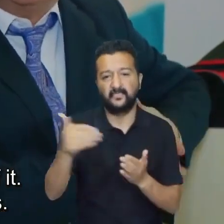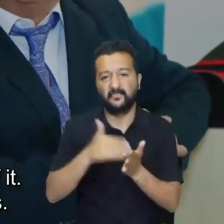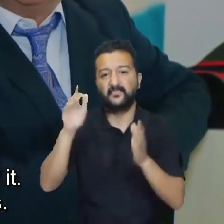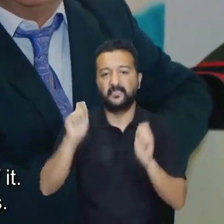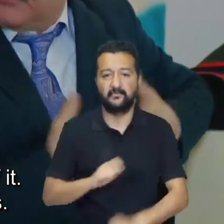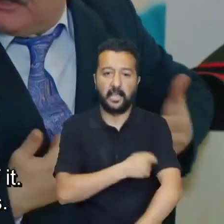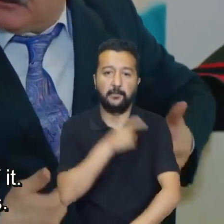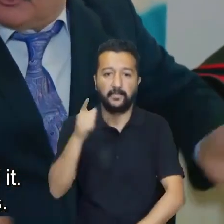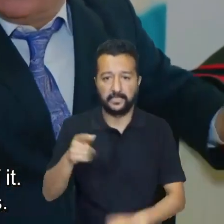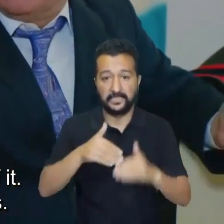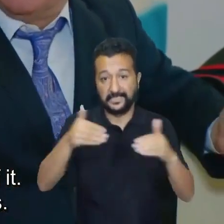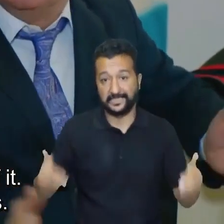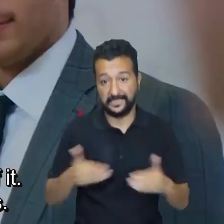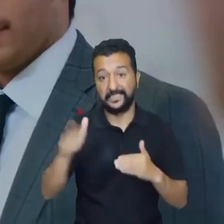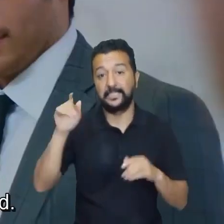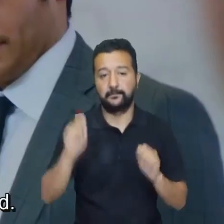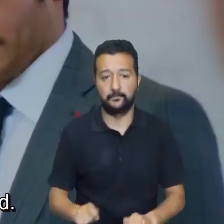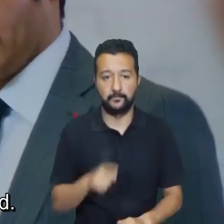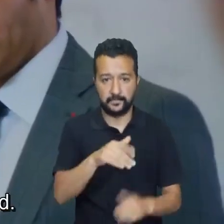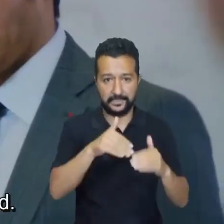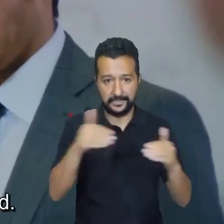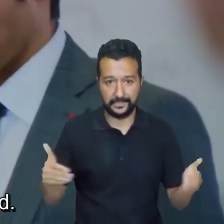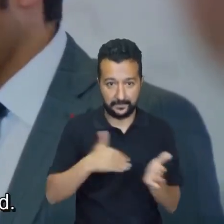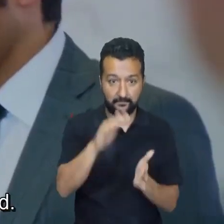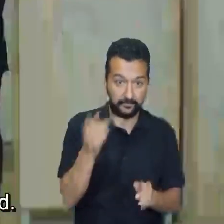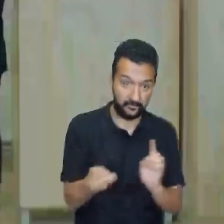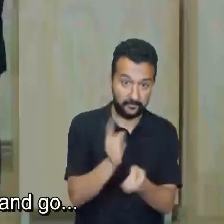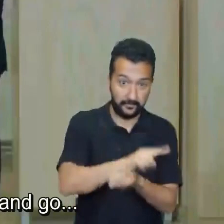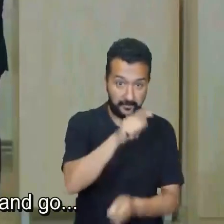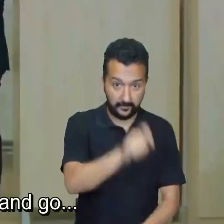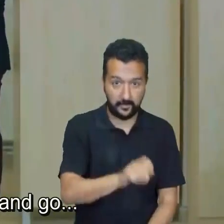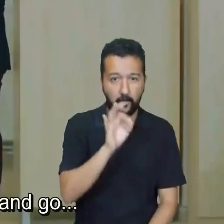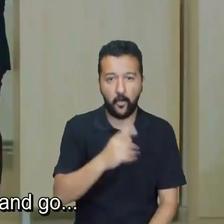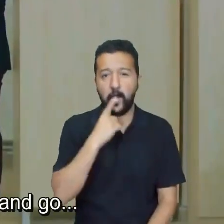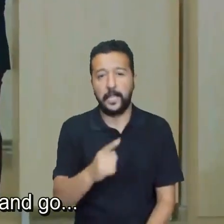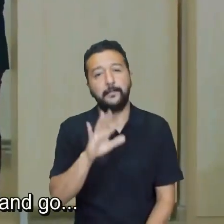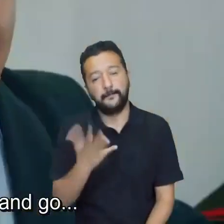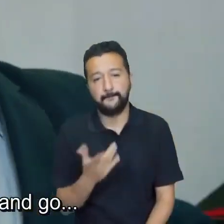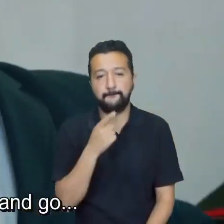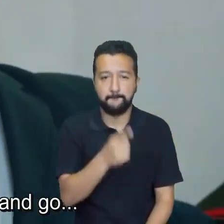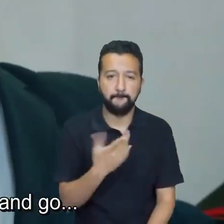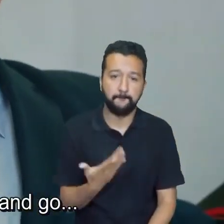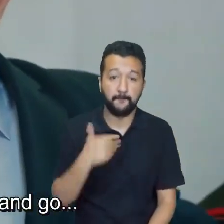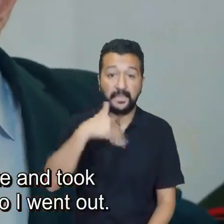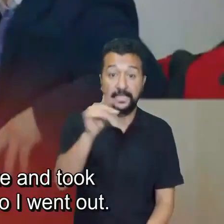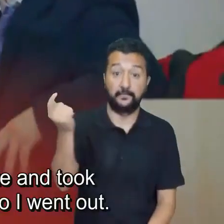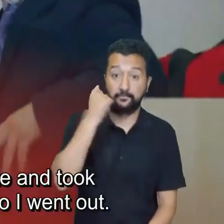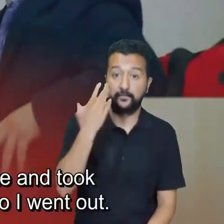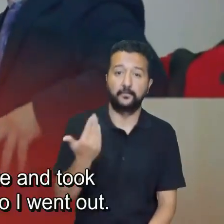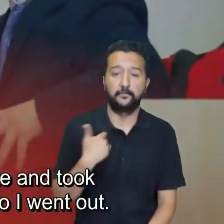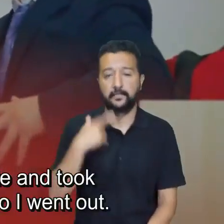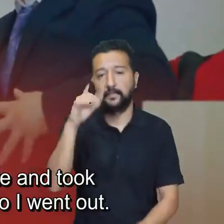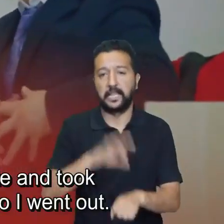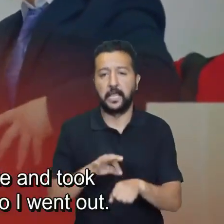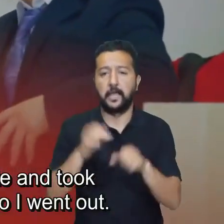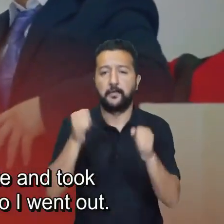yani Almanya'yı. Sınırlarım dışına çıkardım. Sınır dışı edildin yani. Öyle de denebilir ama yani kalk git deyince ben de